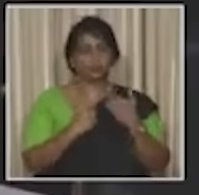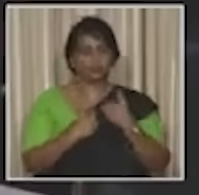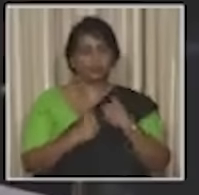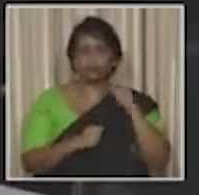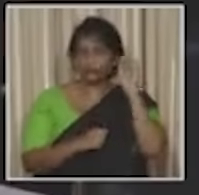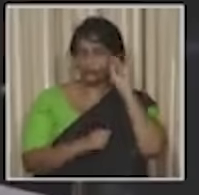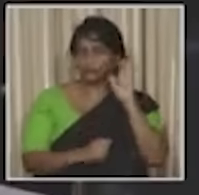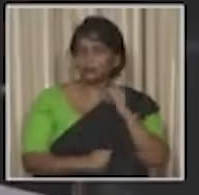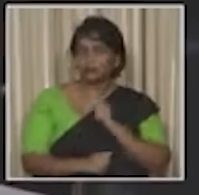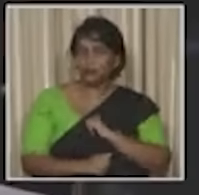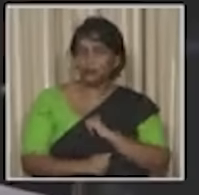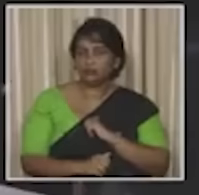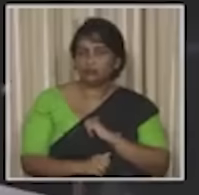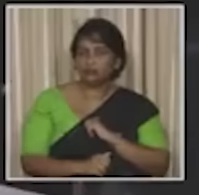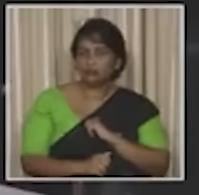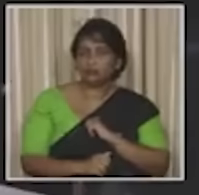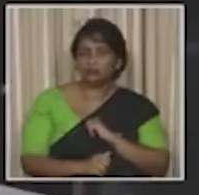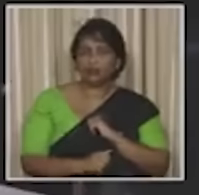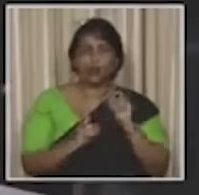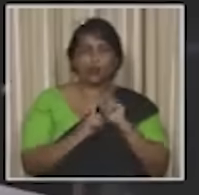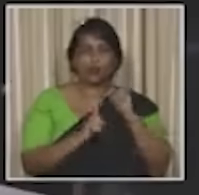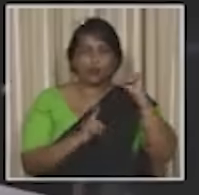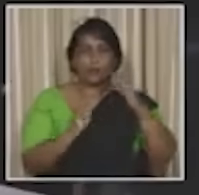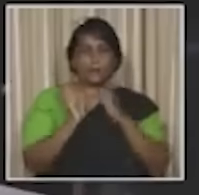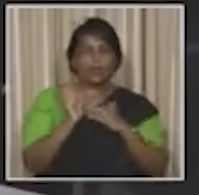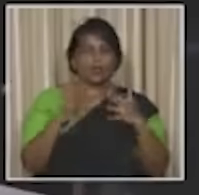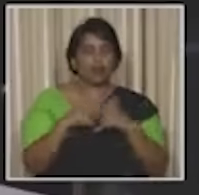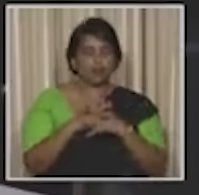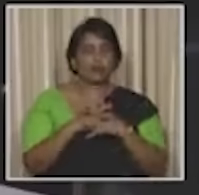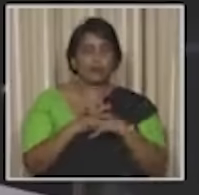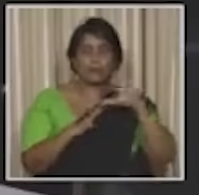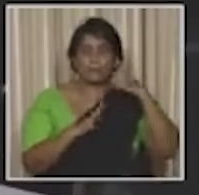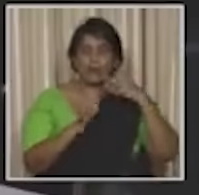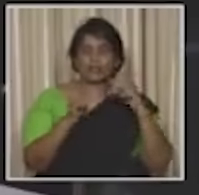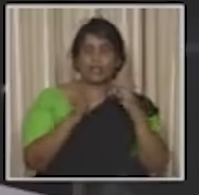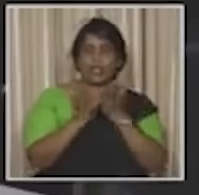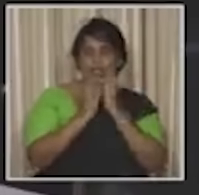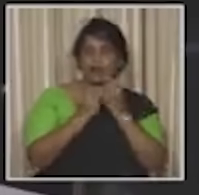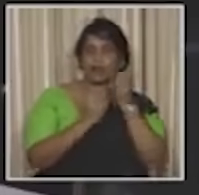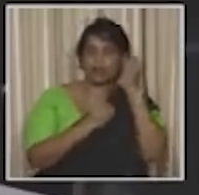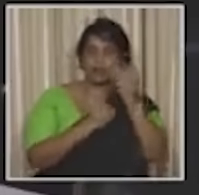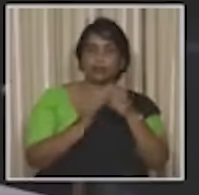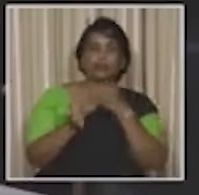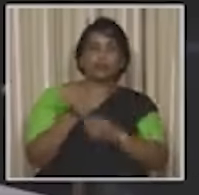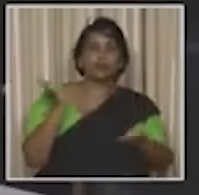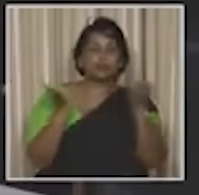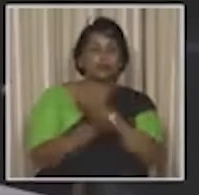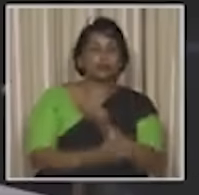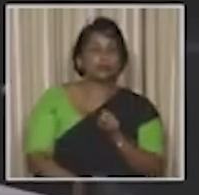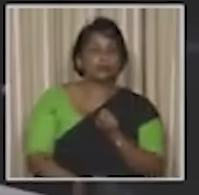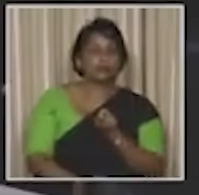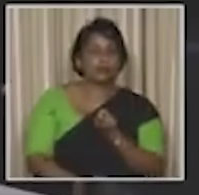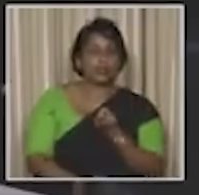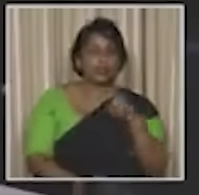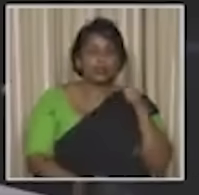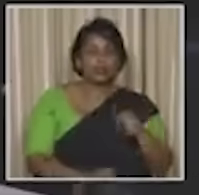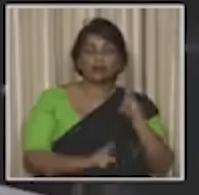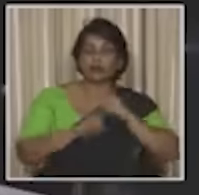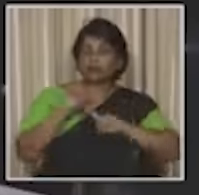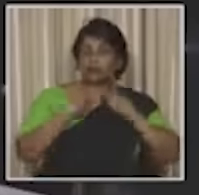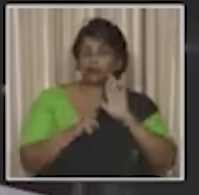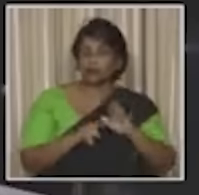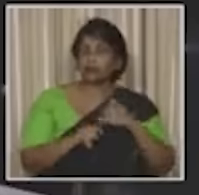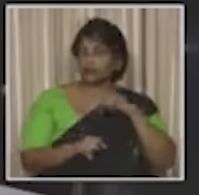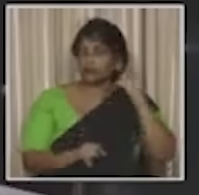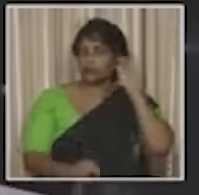දැනගන්න කැමති පුනරින් වල මෙගාවට් 500ක් අදානිට දෙන්න යනවා කීයද ඇග්‍රීමන්ට් එක දැන්ට සාකච්ඡා වෙමින් තියෙන